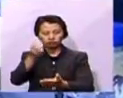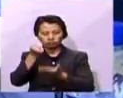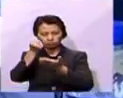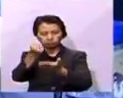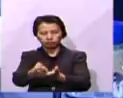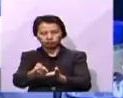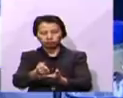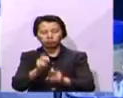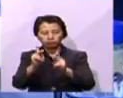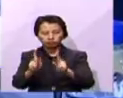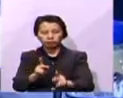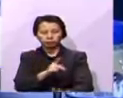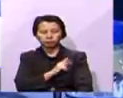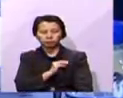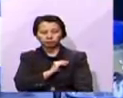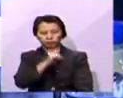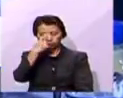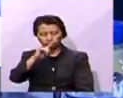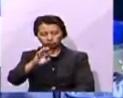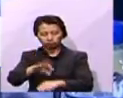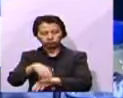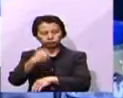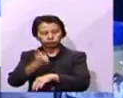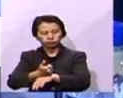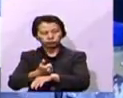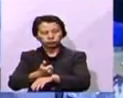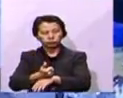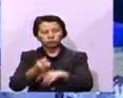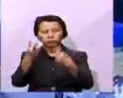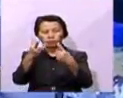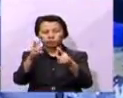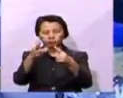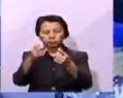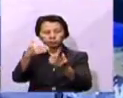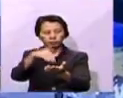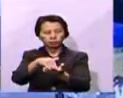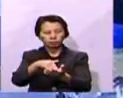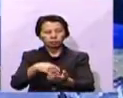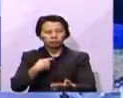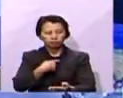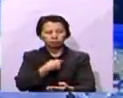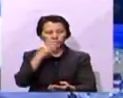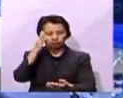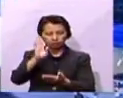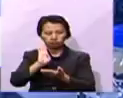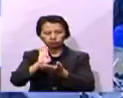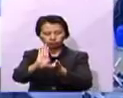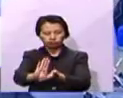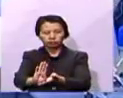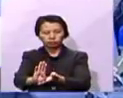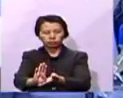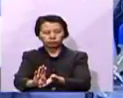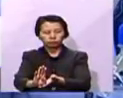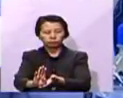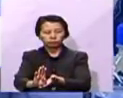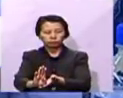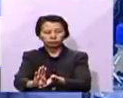pihak kementerian untuk menubuhkan tadi 16 lagi. Nah, itu kita akan bantu